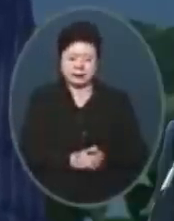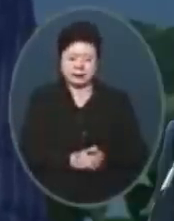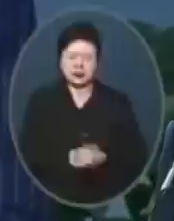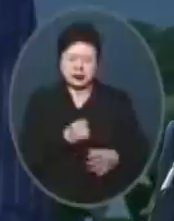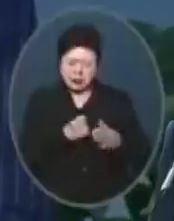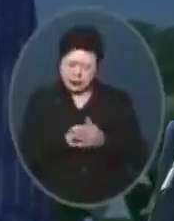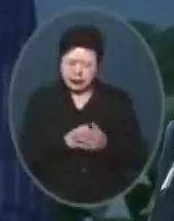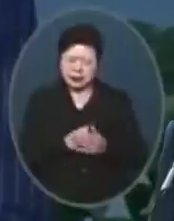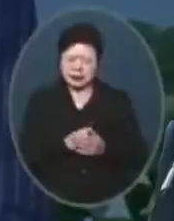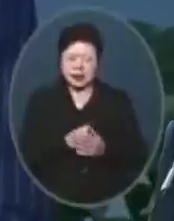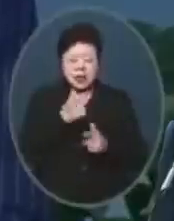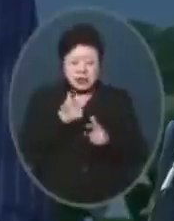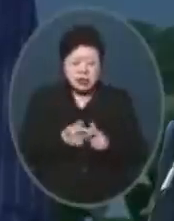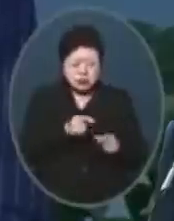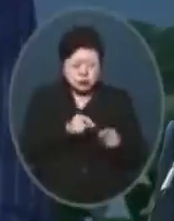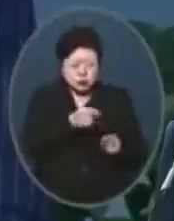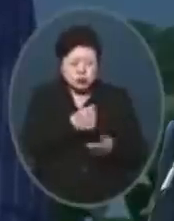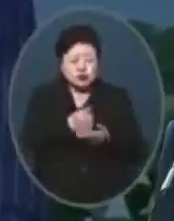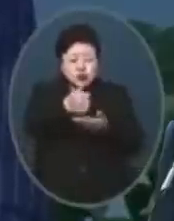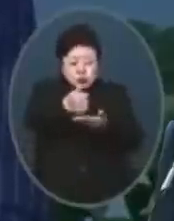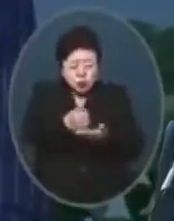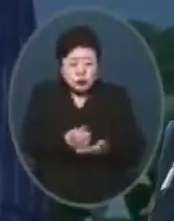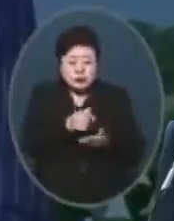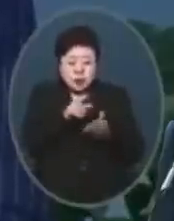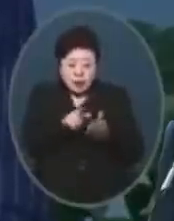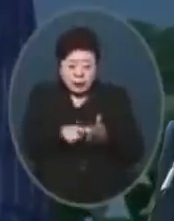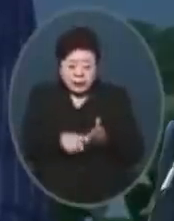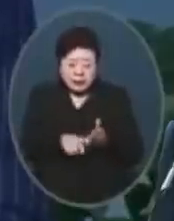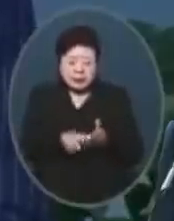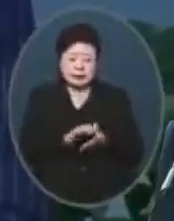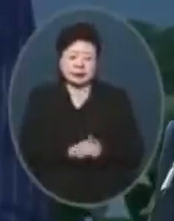그러므로 예수를 구주로 모시면